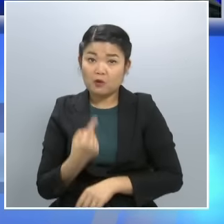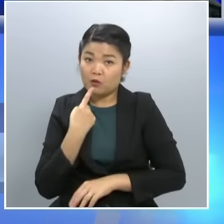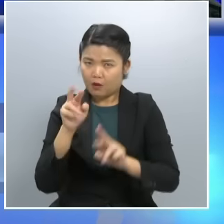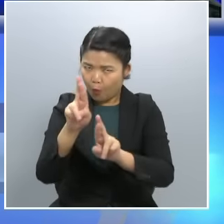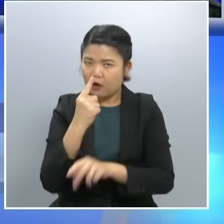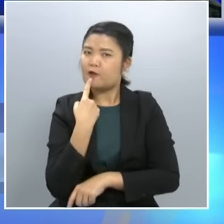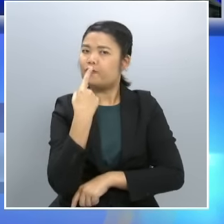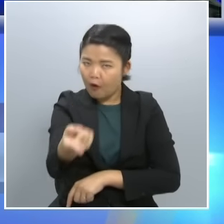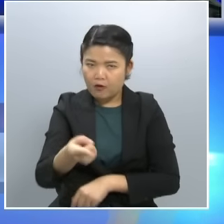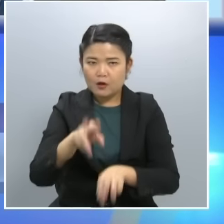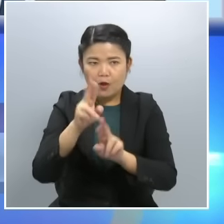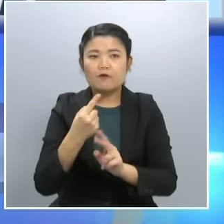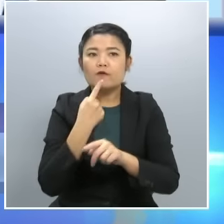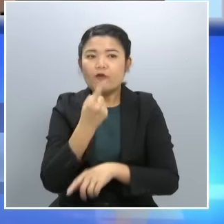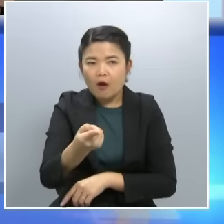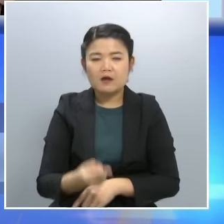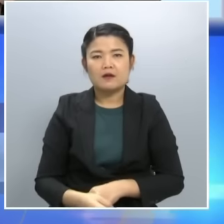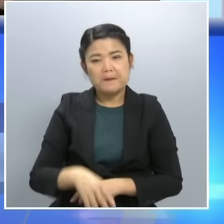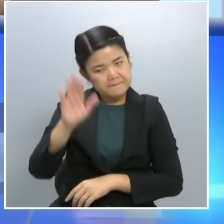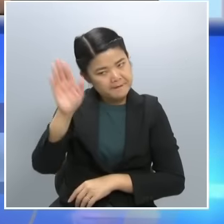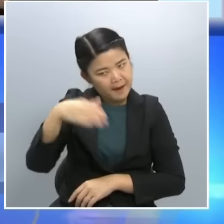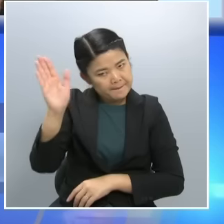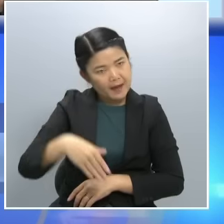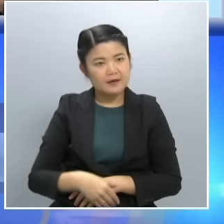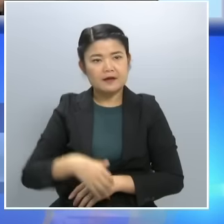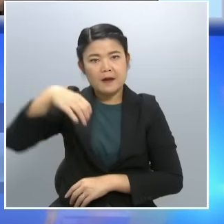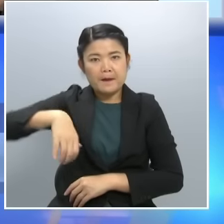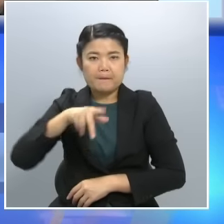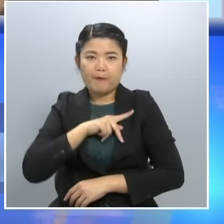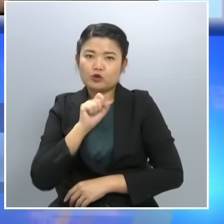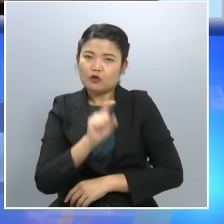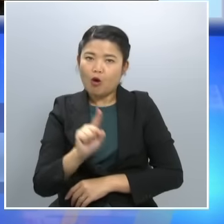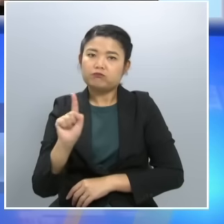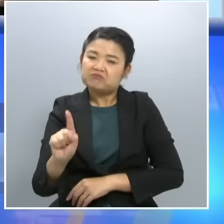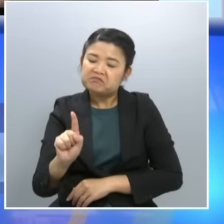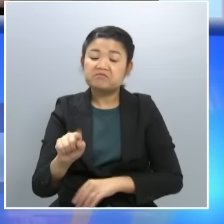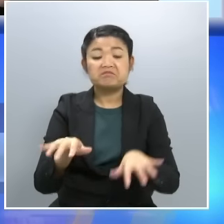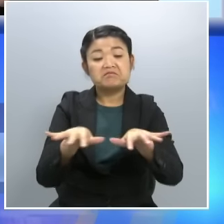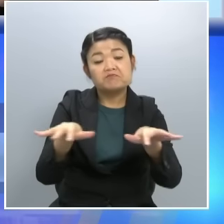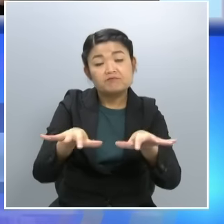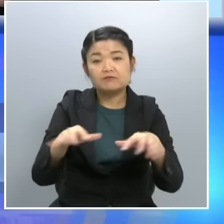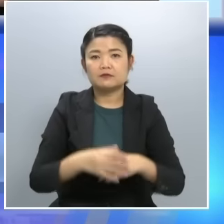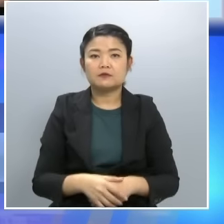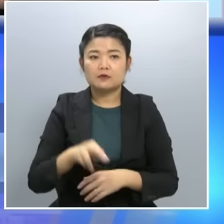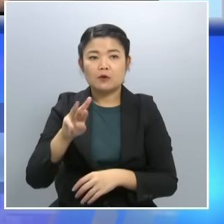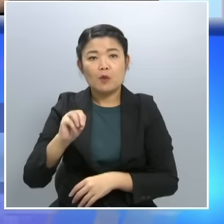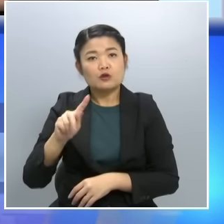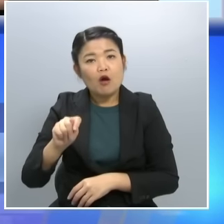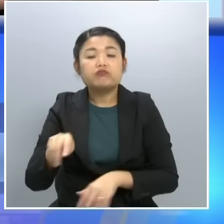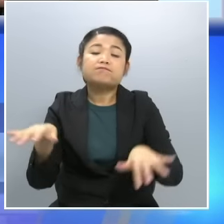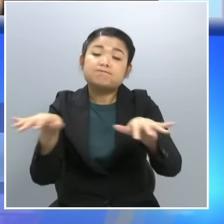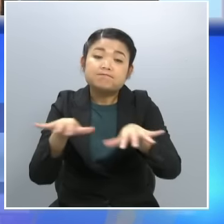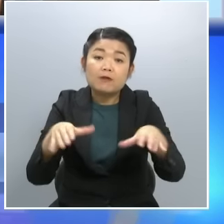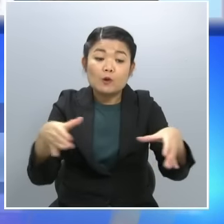ชีวอแล้วฟ้องนะมาเลยเจอกันที่หนกระแสสำนักงานพุทธศาสนายังนิ่งเฉยอืรัฐมนตรีก็เฉยอ่ามหาเถรสมาคม